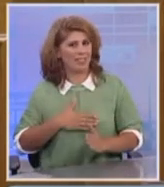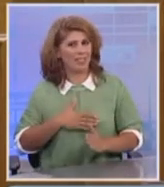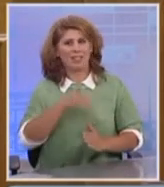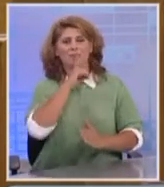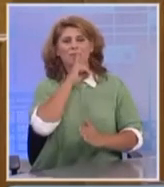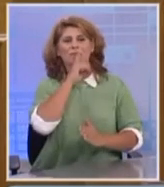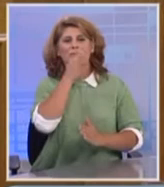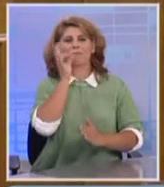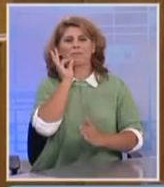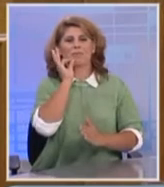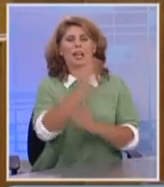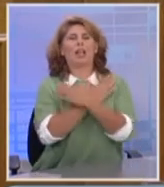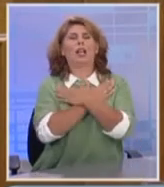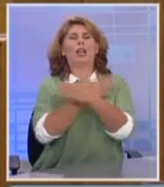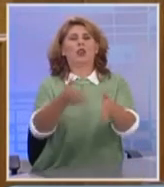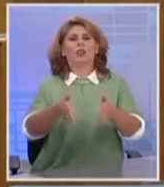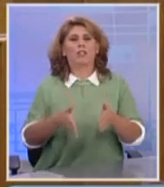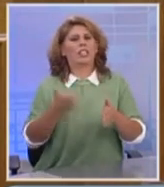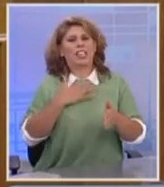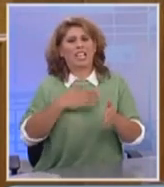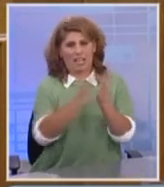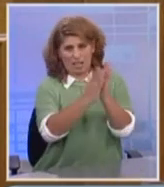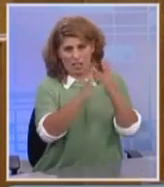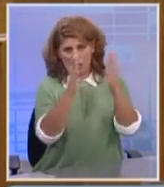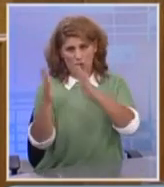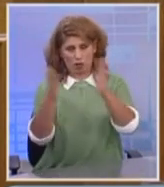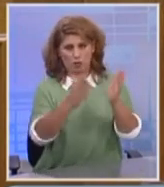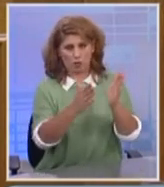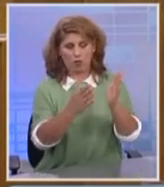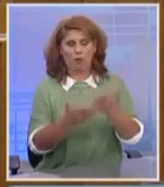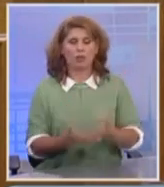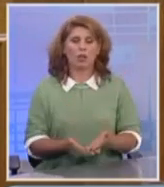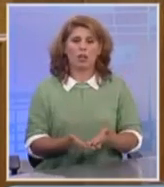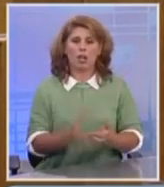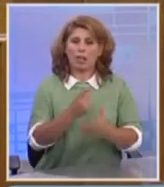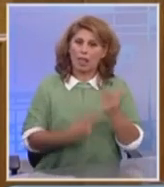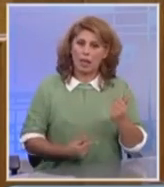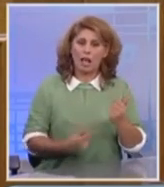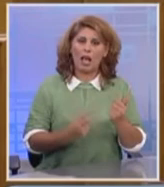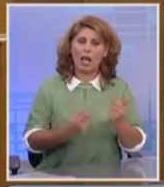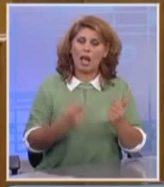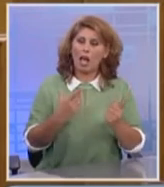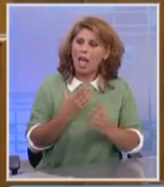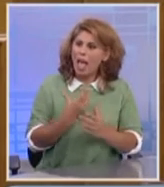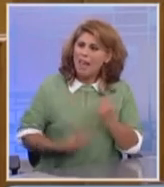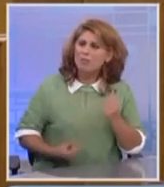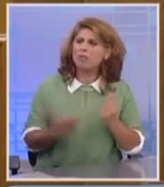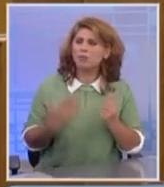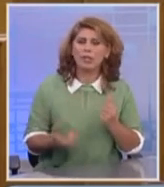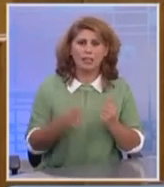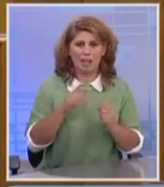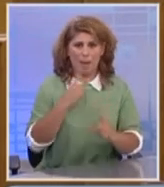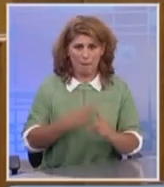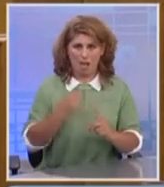νεκροταφείου, να σας χειροκροτούν κιόλας? Δηλαδή τα κενά και οι ελλείψεις είναι απλοί αριθμοί?